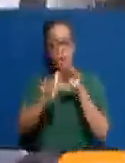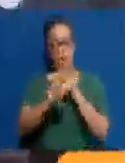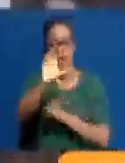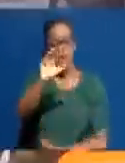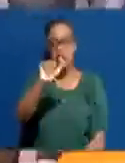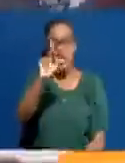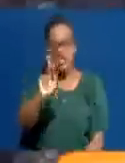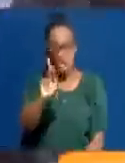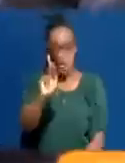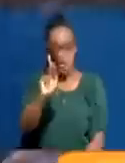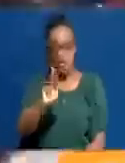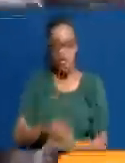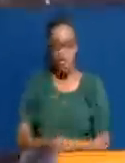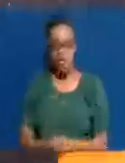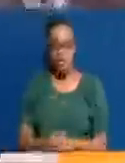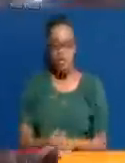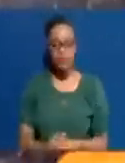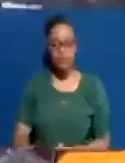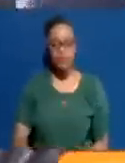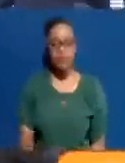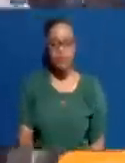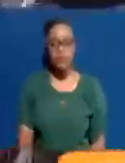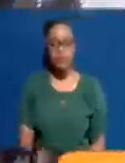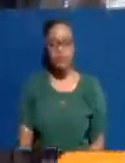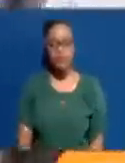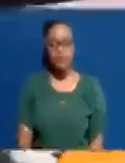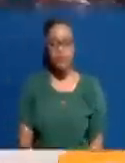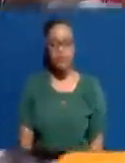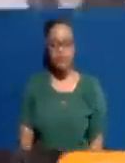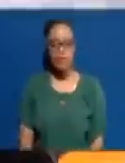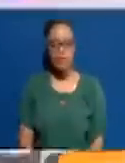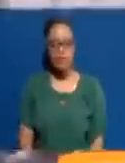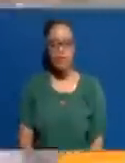mawasiliano nchini CA. Stephen Letoo, runinga ya Citizen.